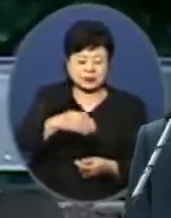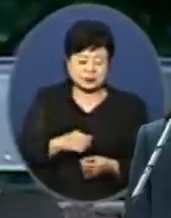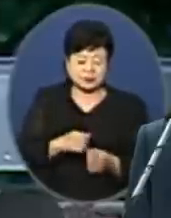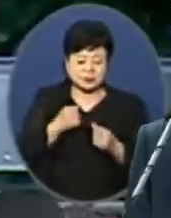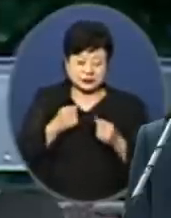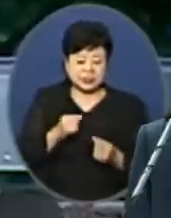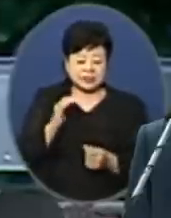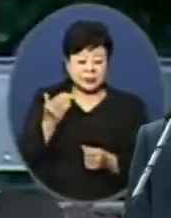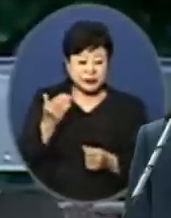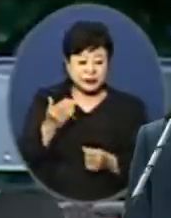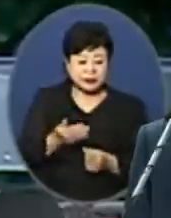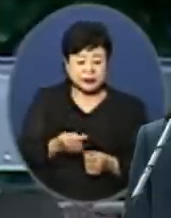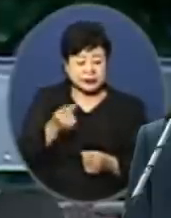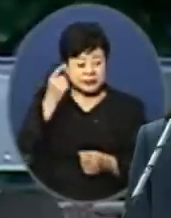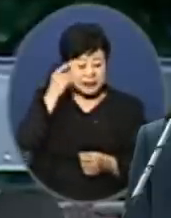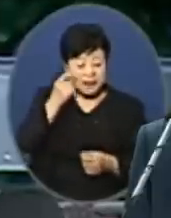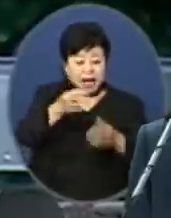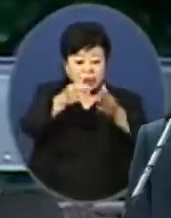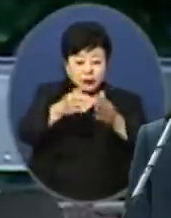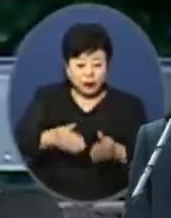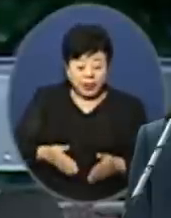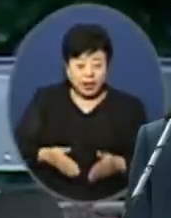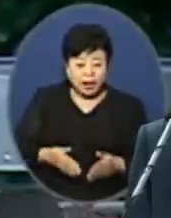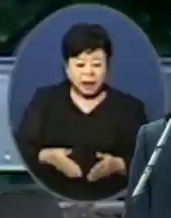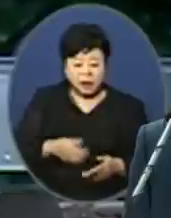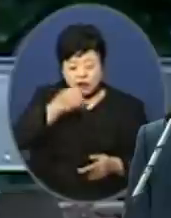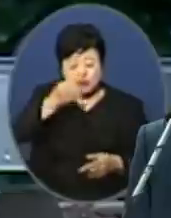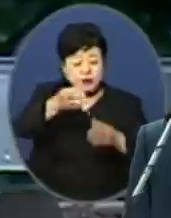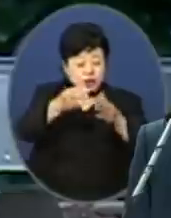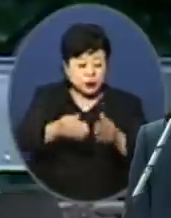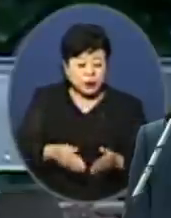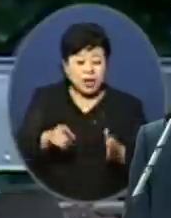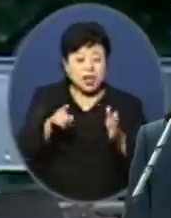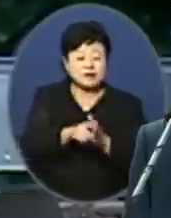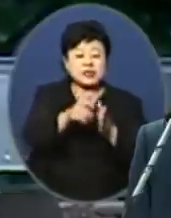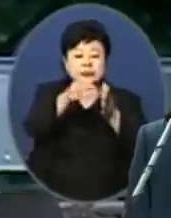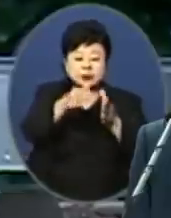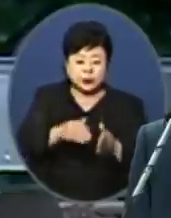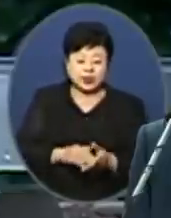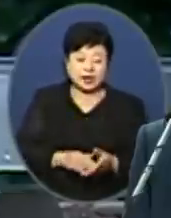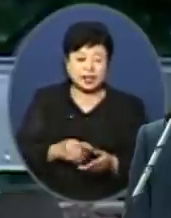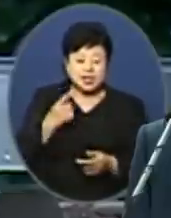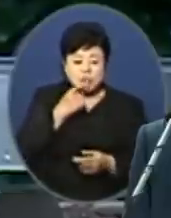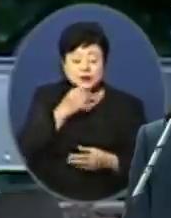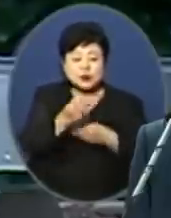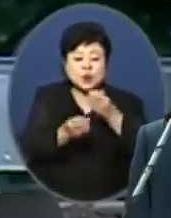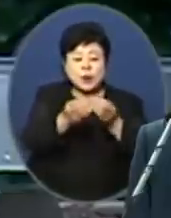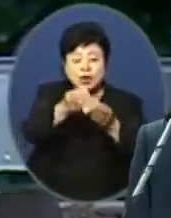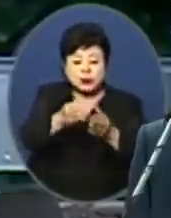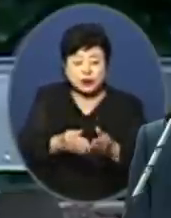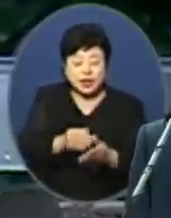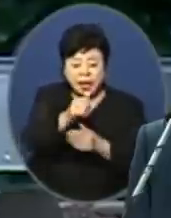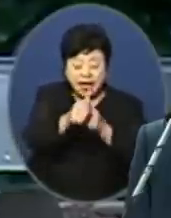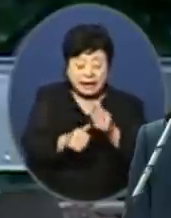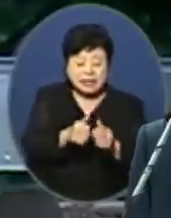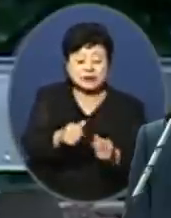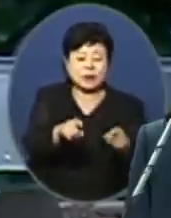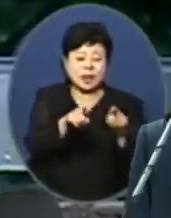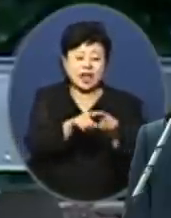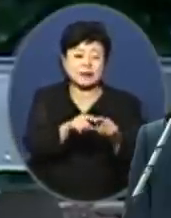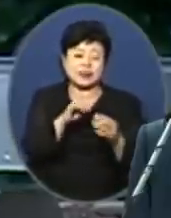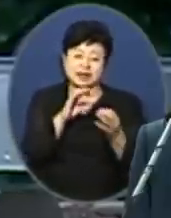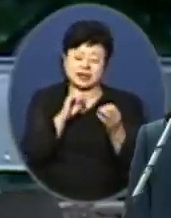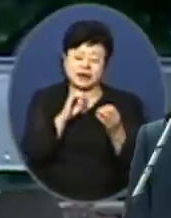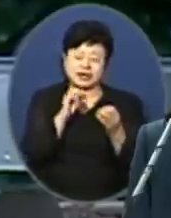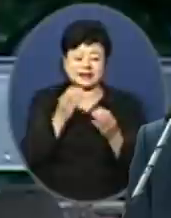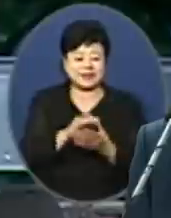되었으므로 여러분은 생각을 통하여 꿈을 통하여 믿음을 통하여 입술의 고백을 통하여 하나님과 같이 대화하게